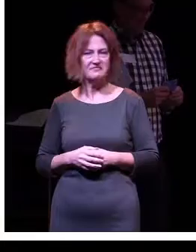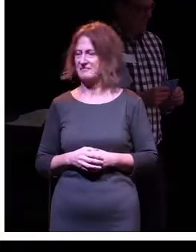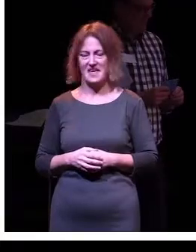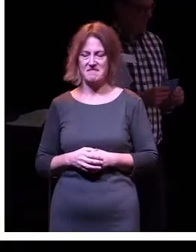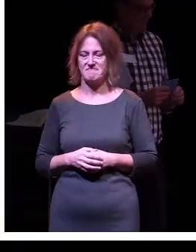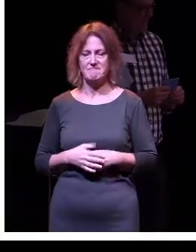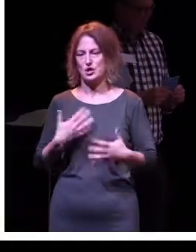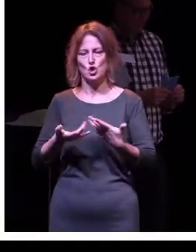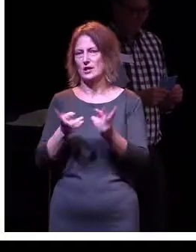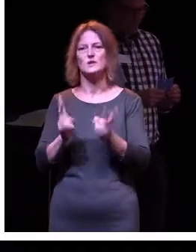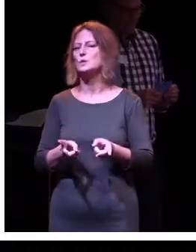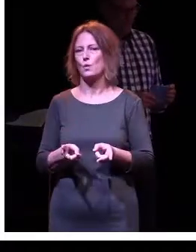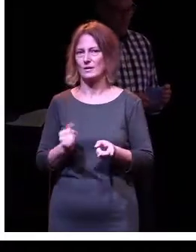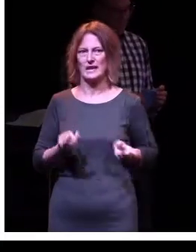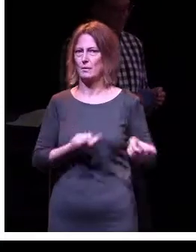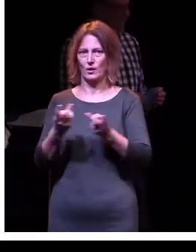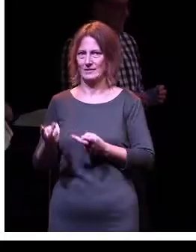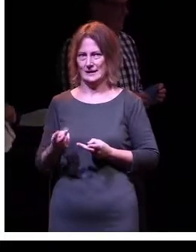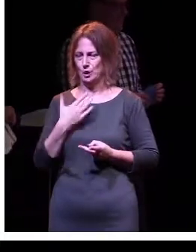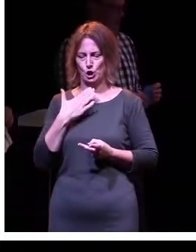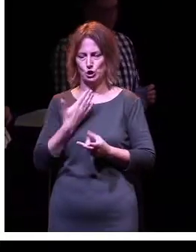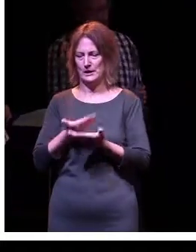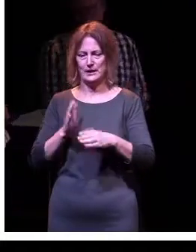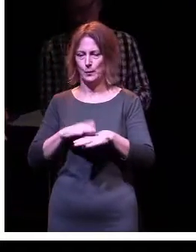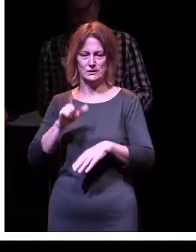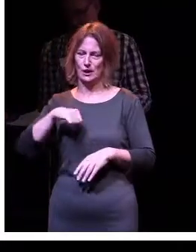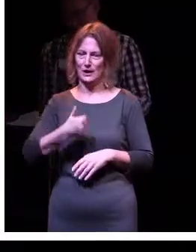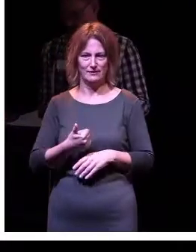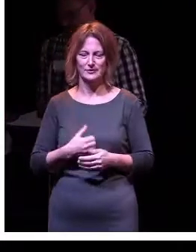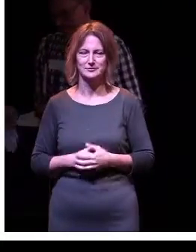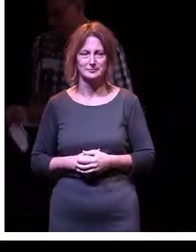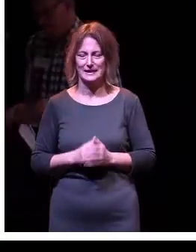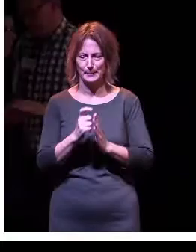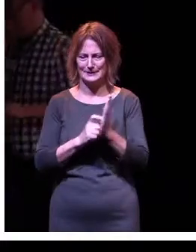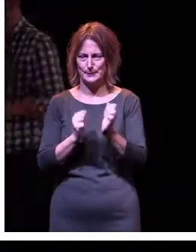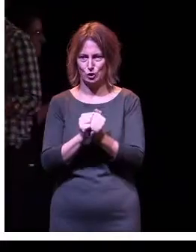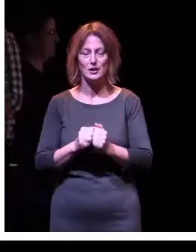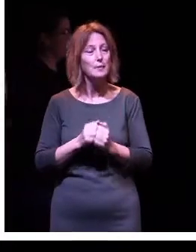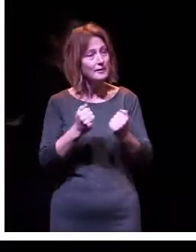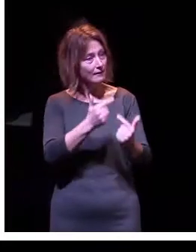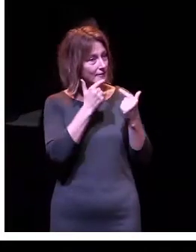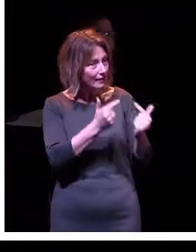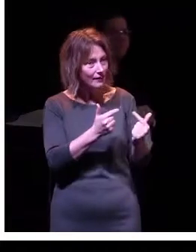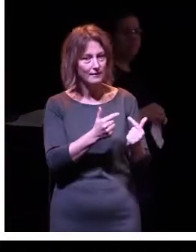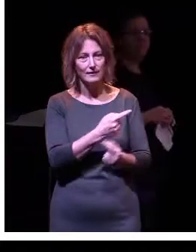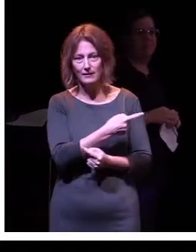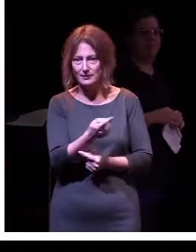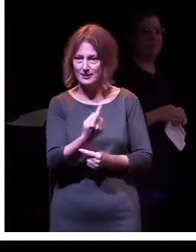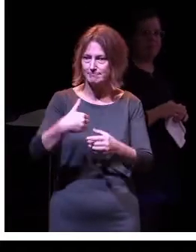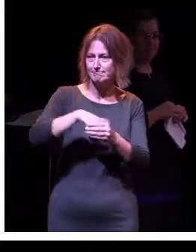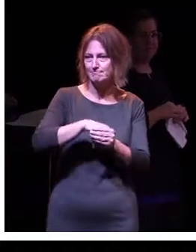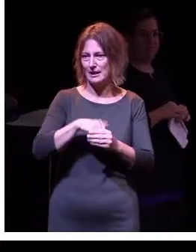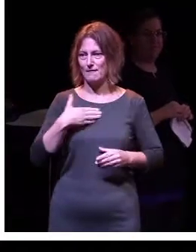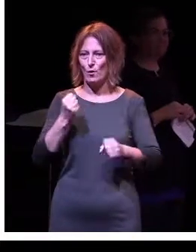det är en principfråga. Precis. Tack ska ni ha för att ni kom och gjorde vår verkstadsdag så mycket